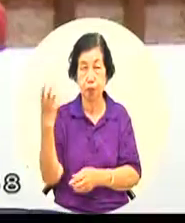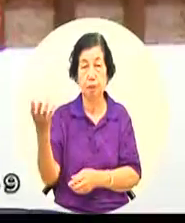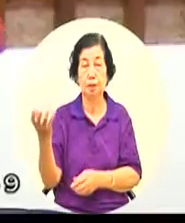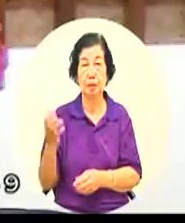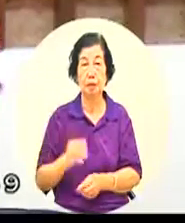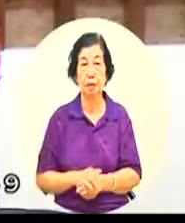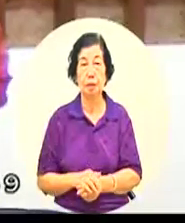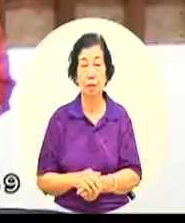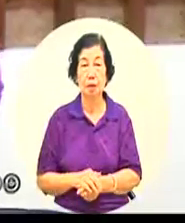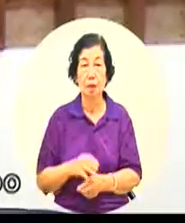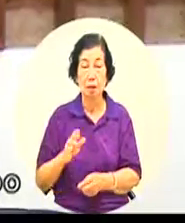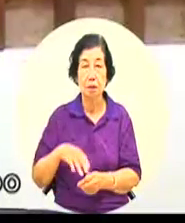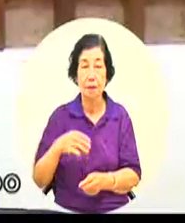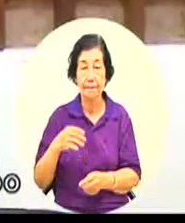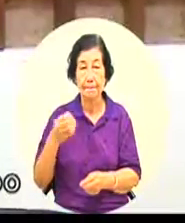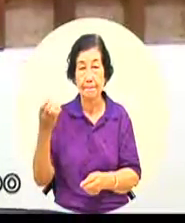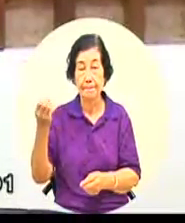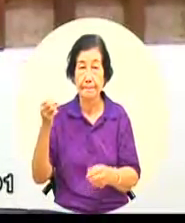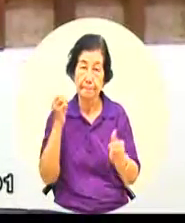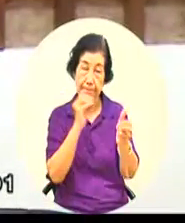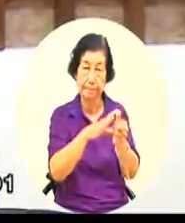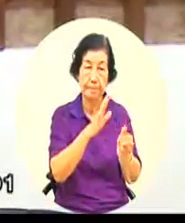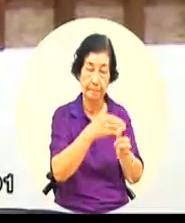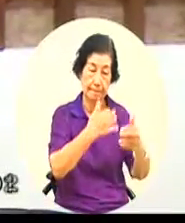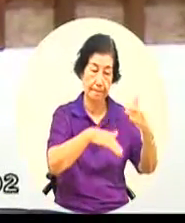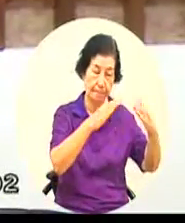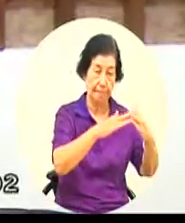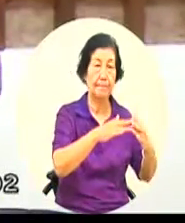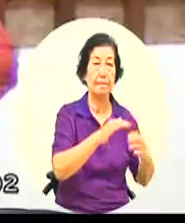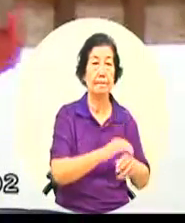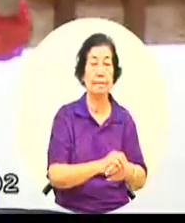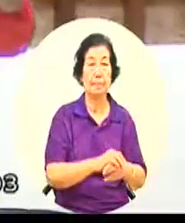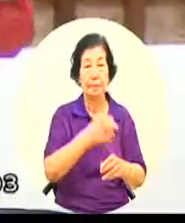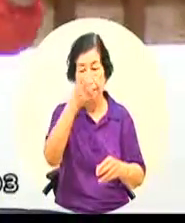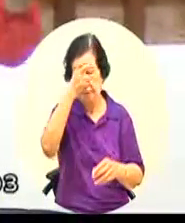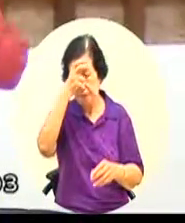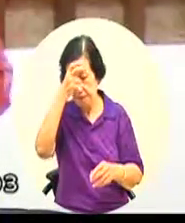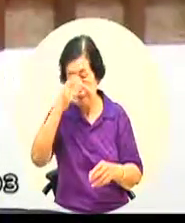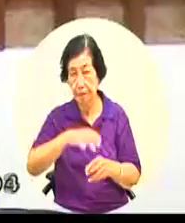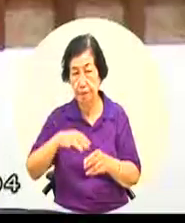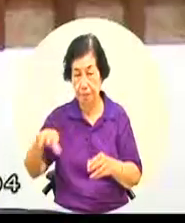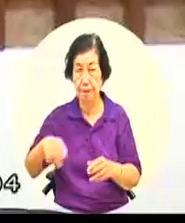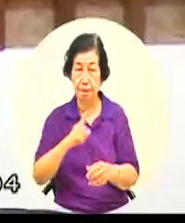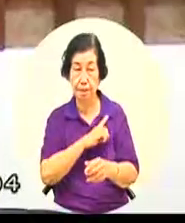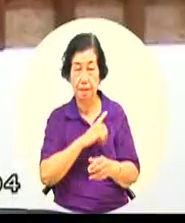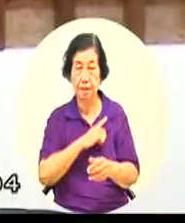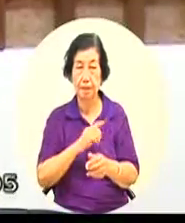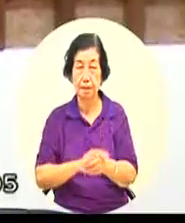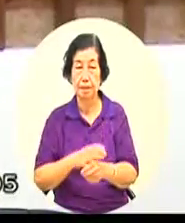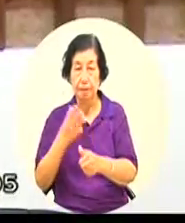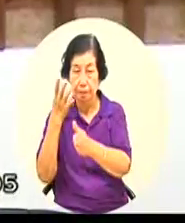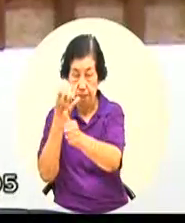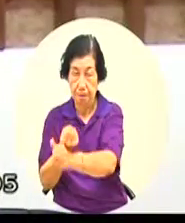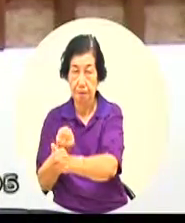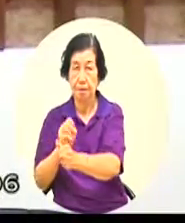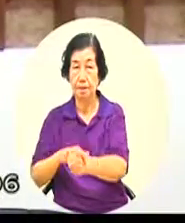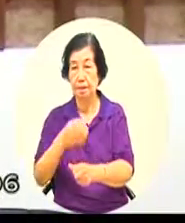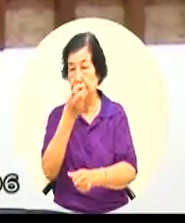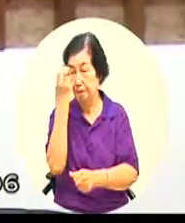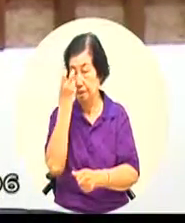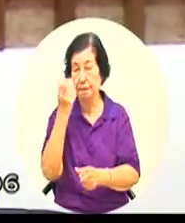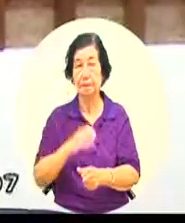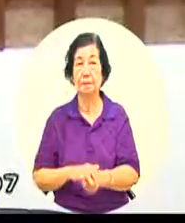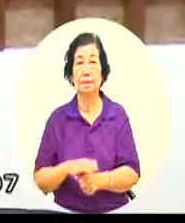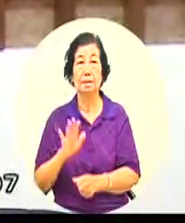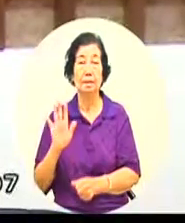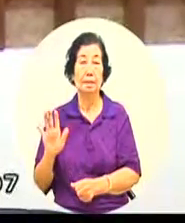是没有通报给学校，是警察局自己去抓的，自己去发现的，哦、